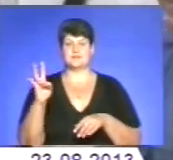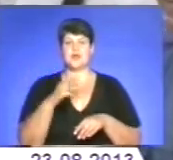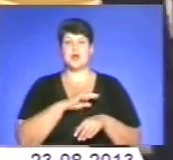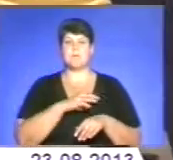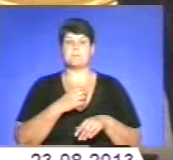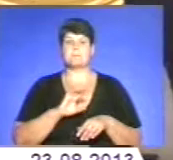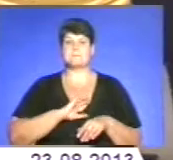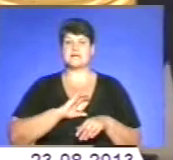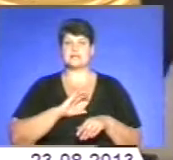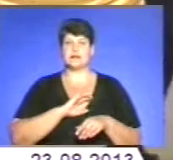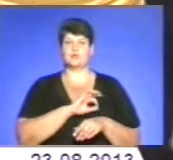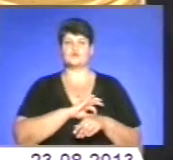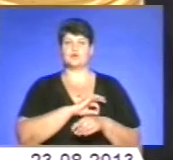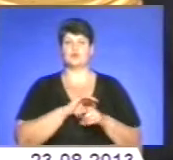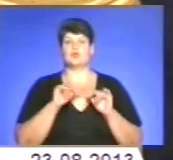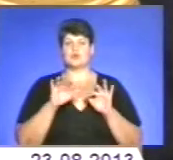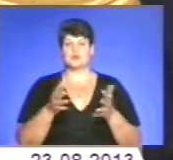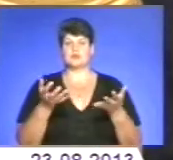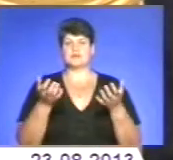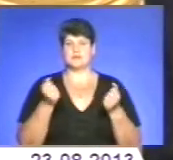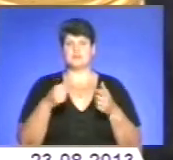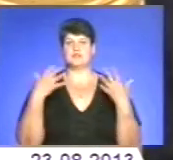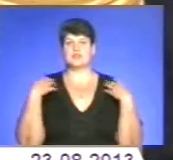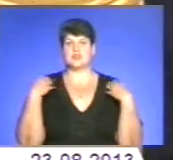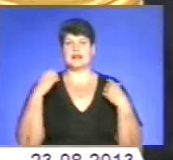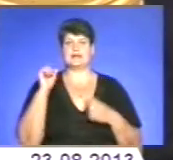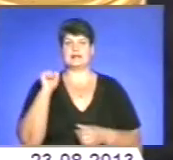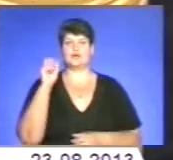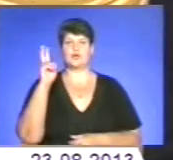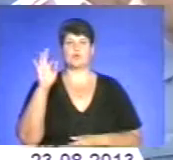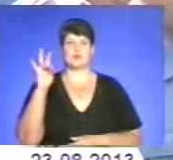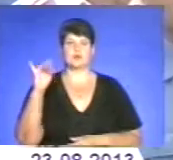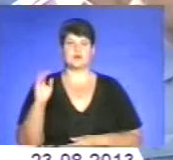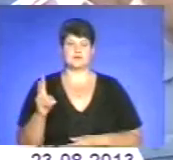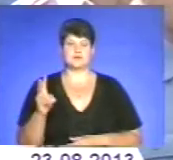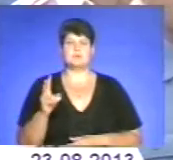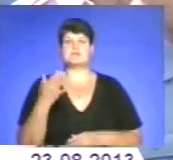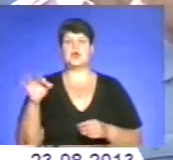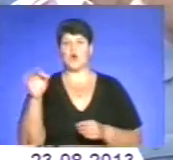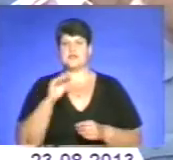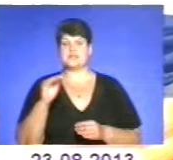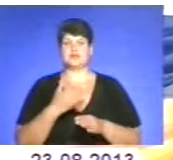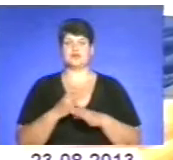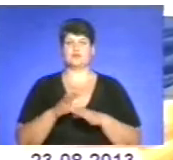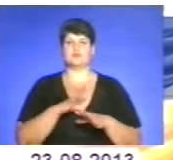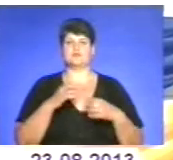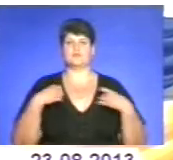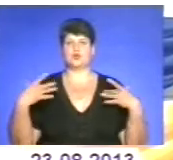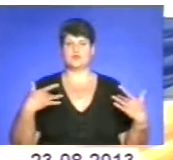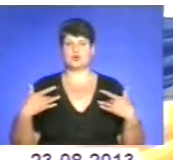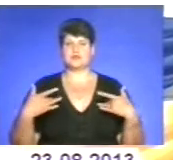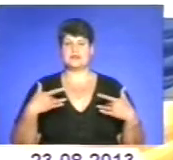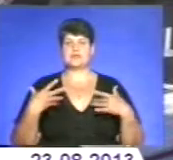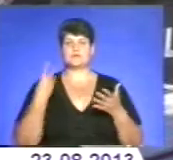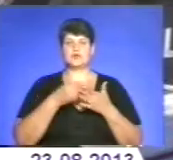у профспілковому русі отримав начальник управління матеріального забезпечення Андрій Коник. Після офіційної частини відбувся святковий концерт.